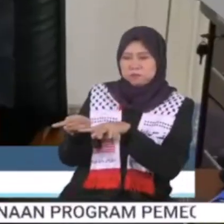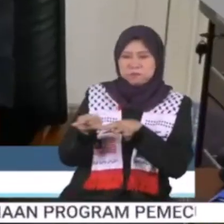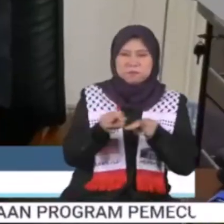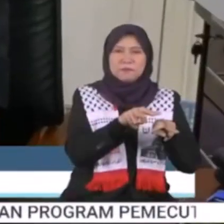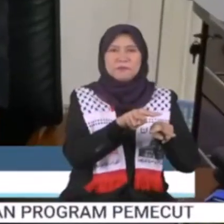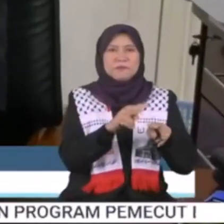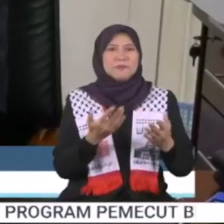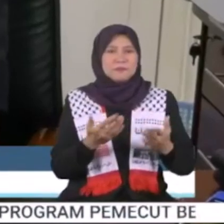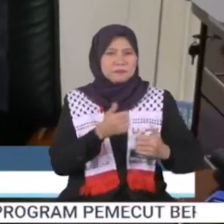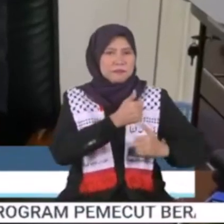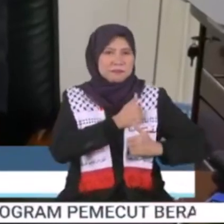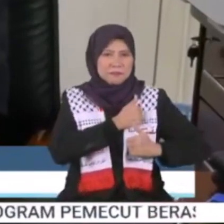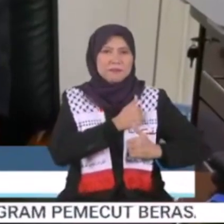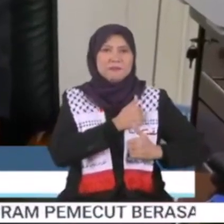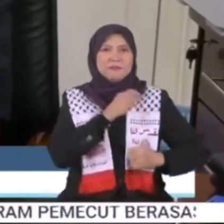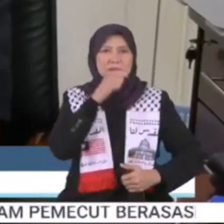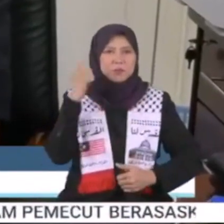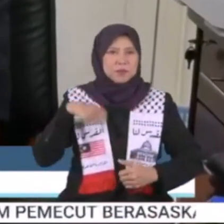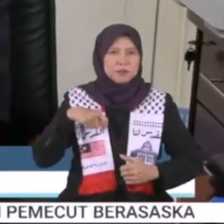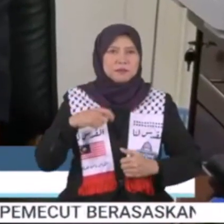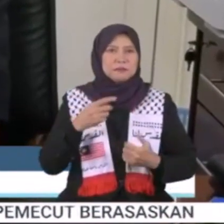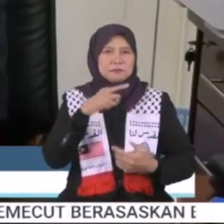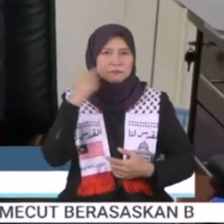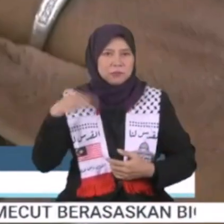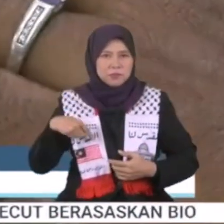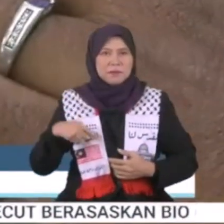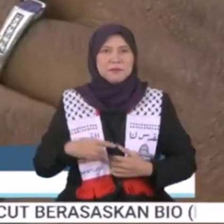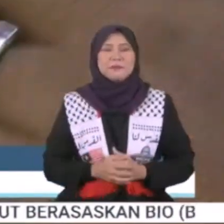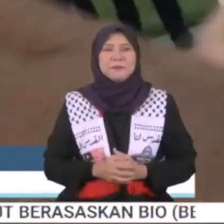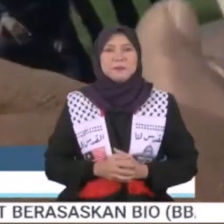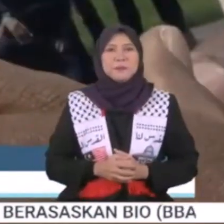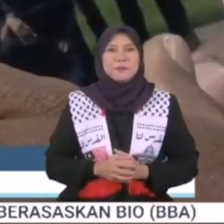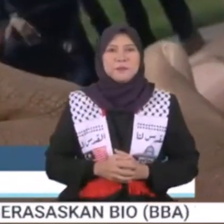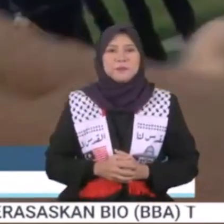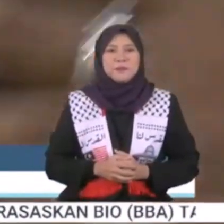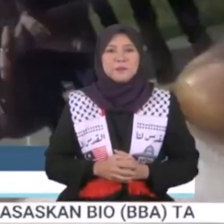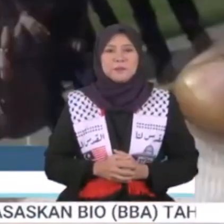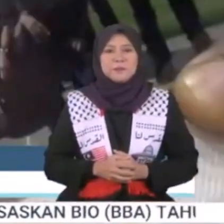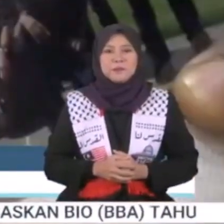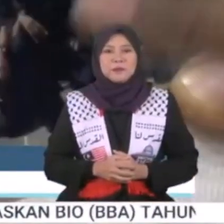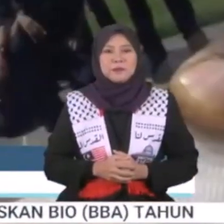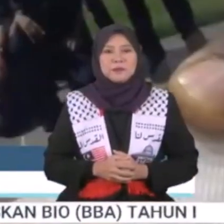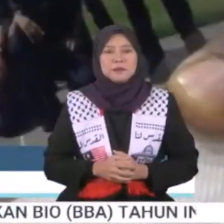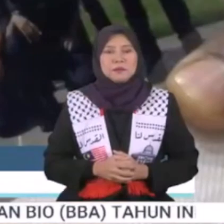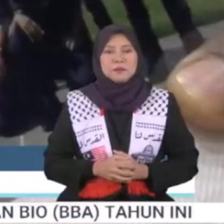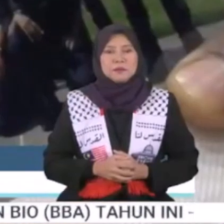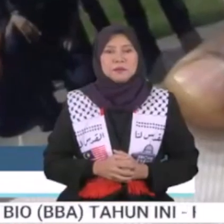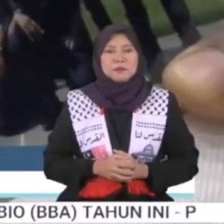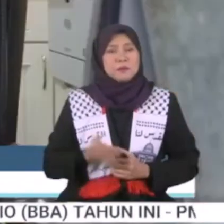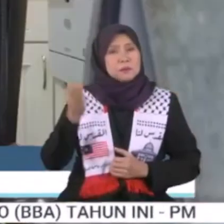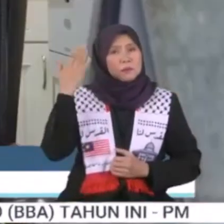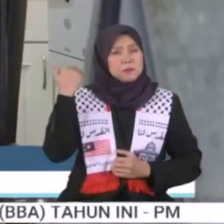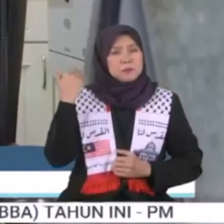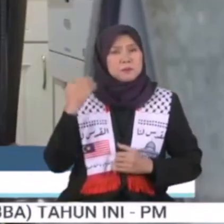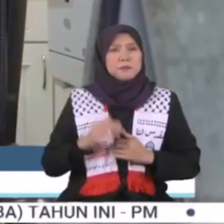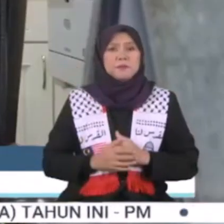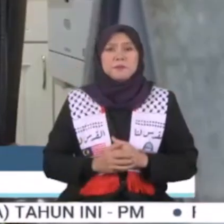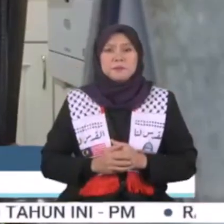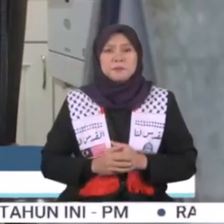yang dia bagi je kita boleh masuk. Jadi perasaan waktu itu satu perasaan